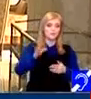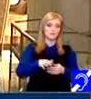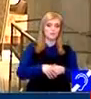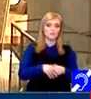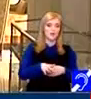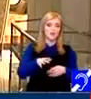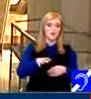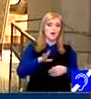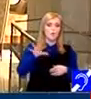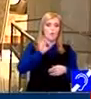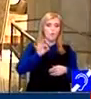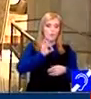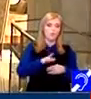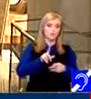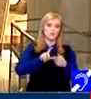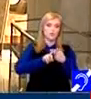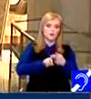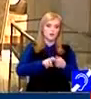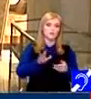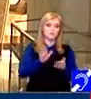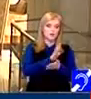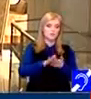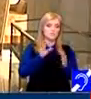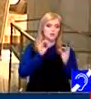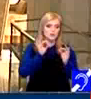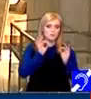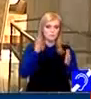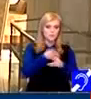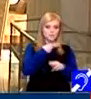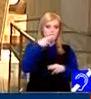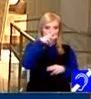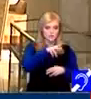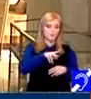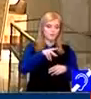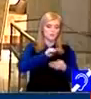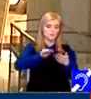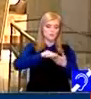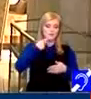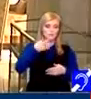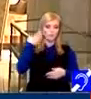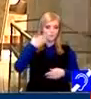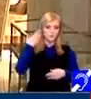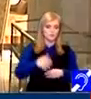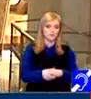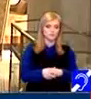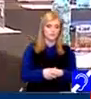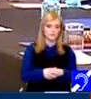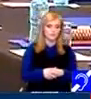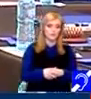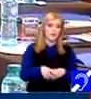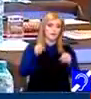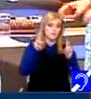calitatea lingvistică a mesajelor, dar ea presupune și o alocare financiară, de care noi la moment nu